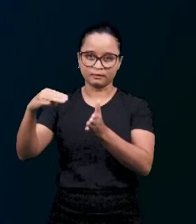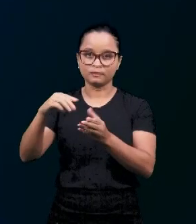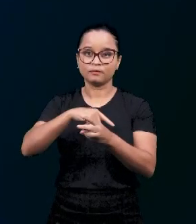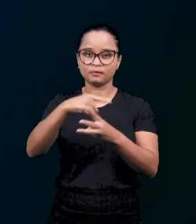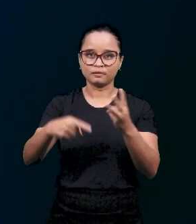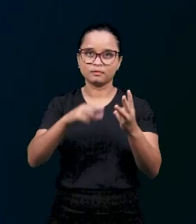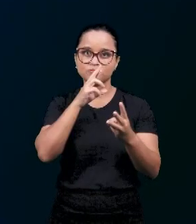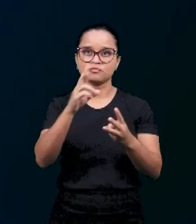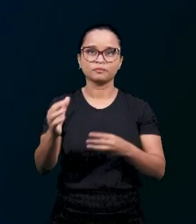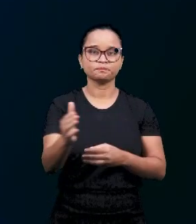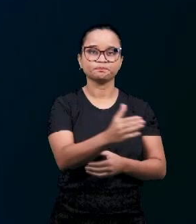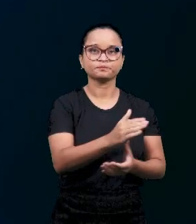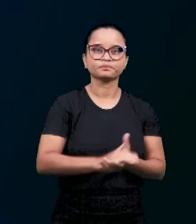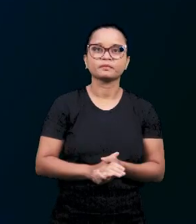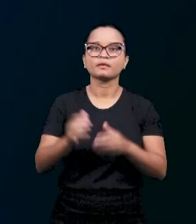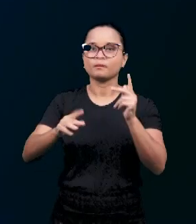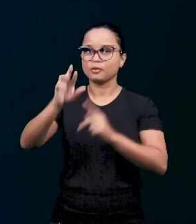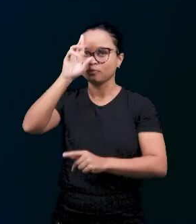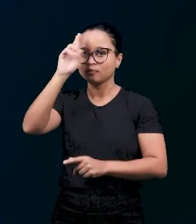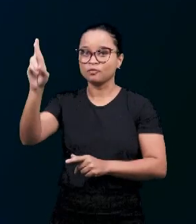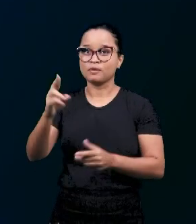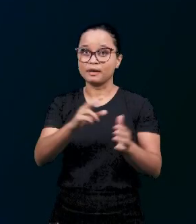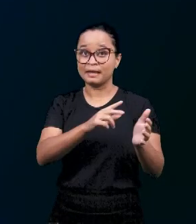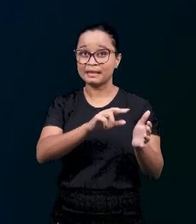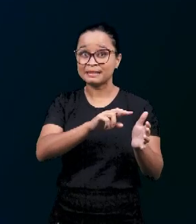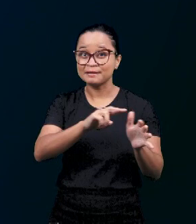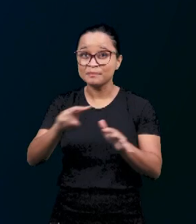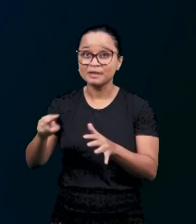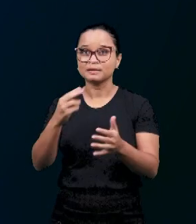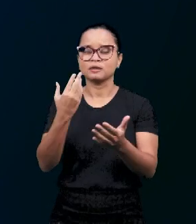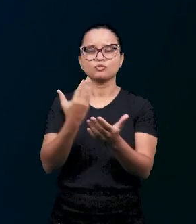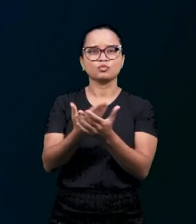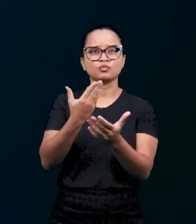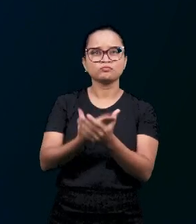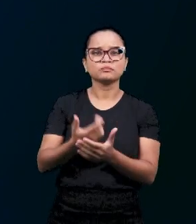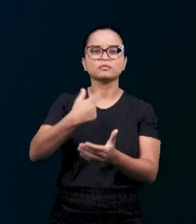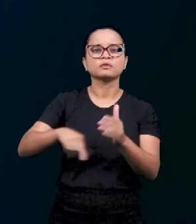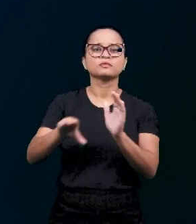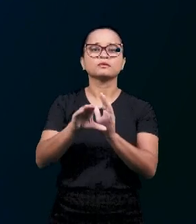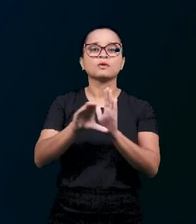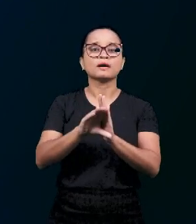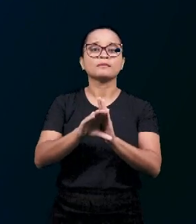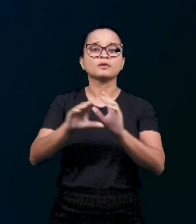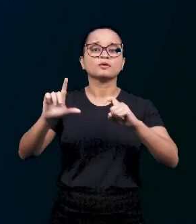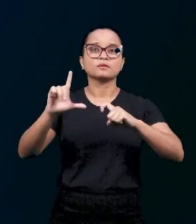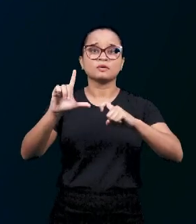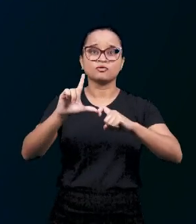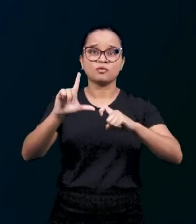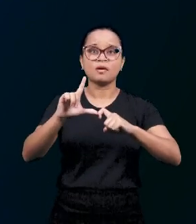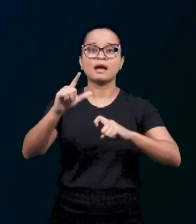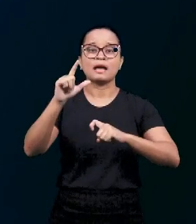réponses. La paix du Seigneur. Cette semaine sera